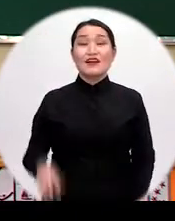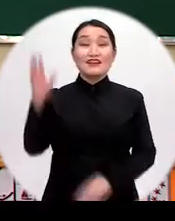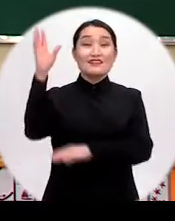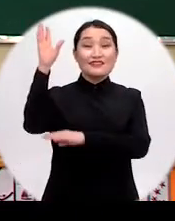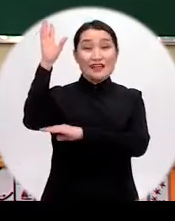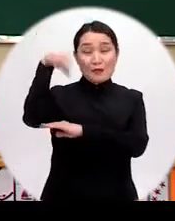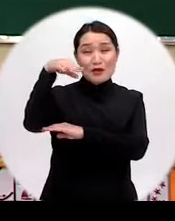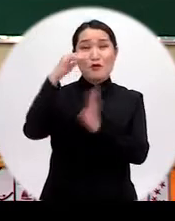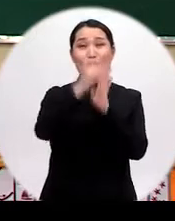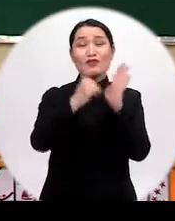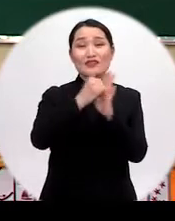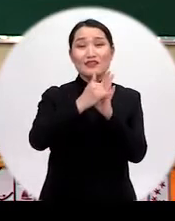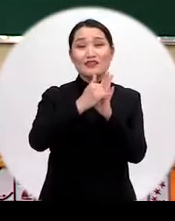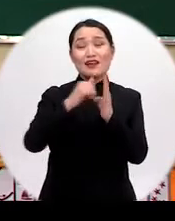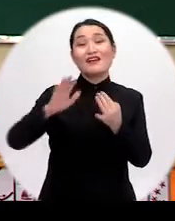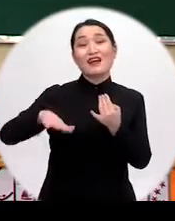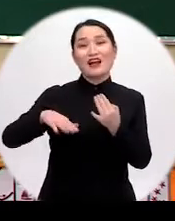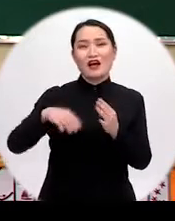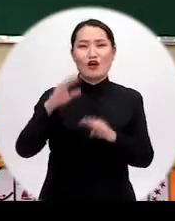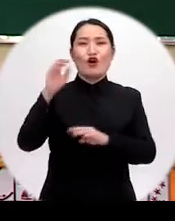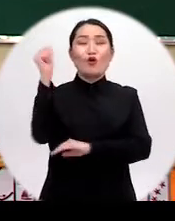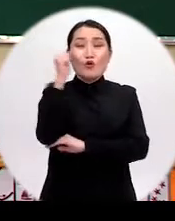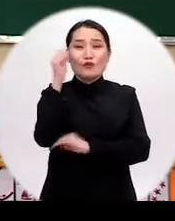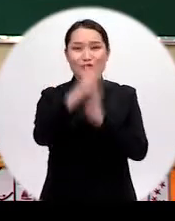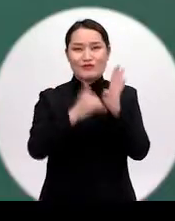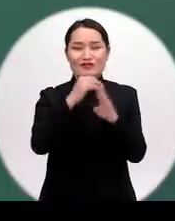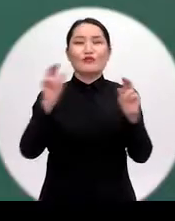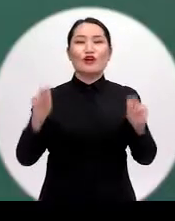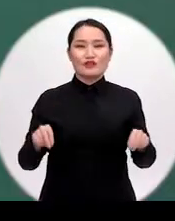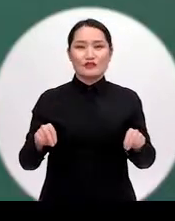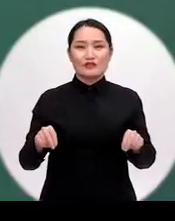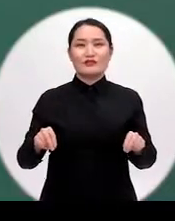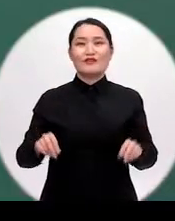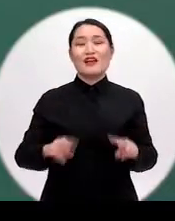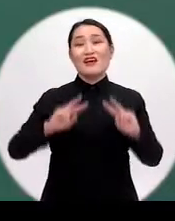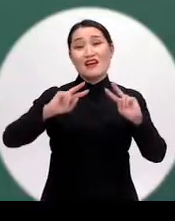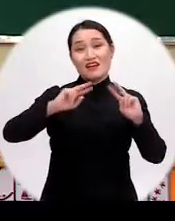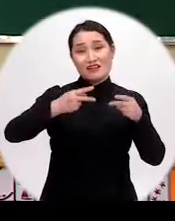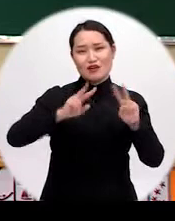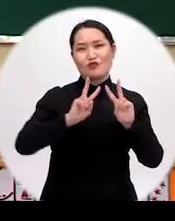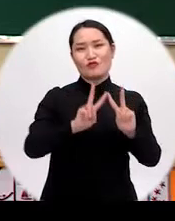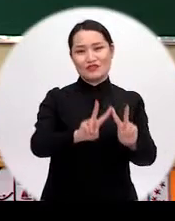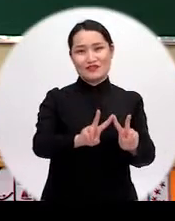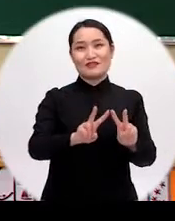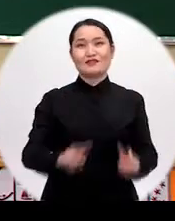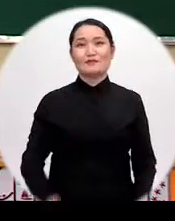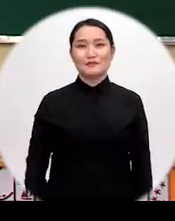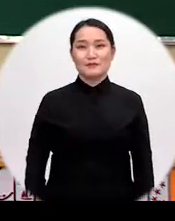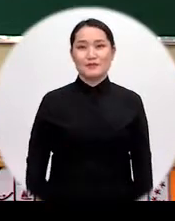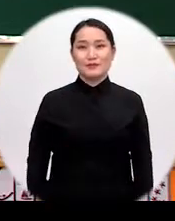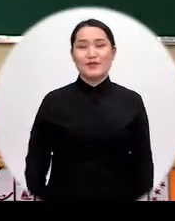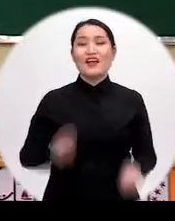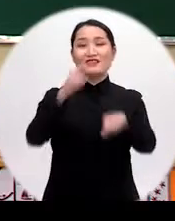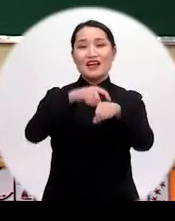үлрэл. Энэ мэтчлэр ээлжлээд дөрвөн үлрэл цаг тоол маань явдаг байх нь. Энэ үргэлжж байгааг бид